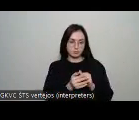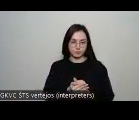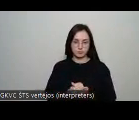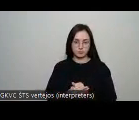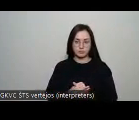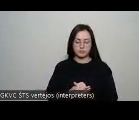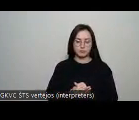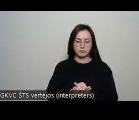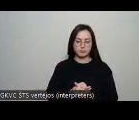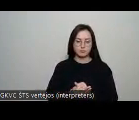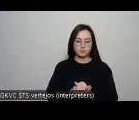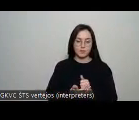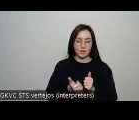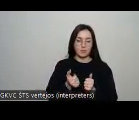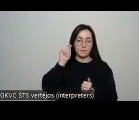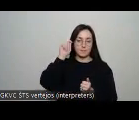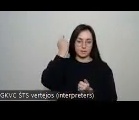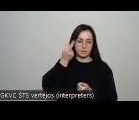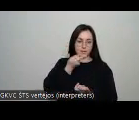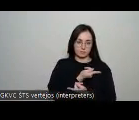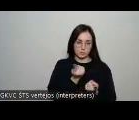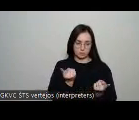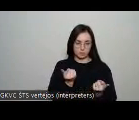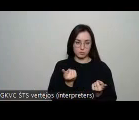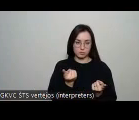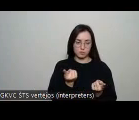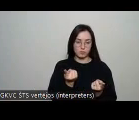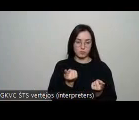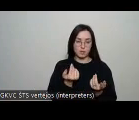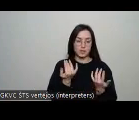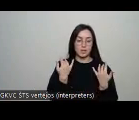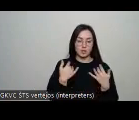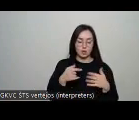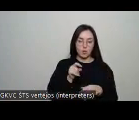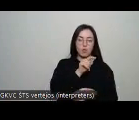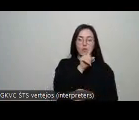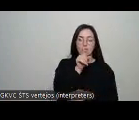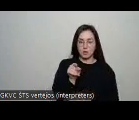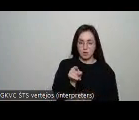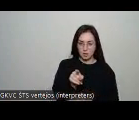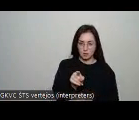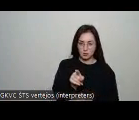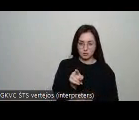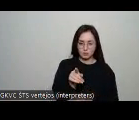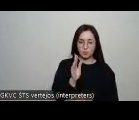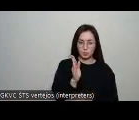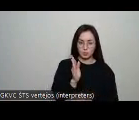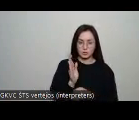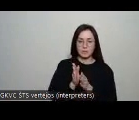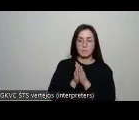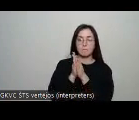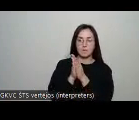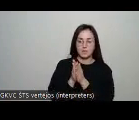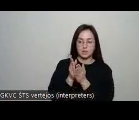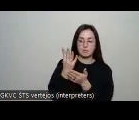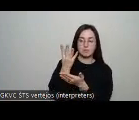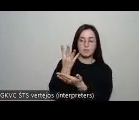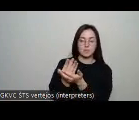kad jūs prisimintumėte. Ir nes mes klausime jūsų, ir prašysime